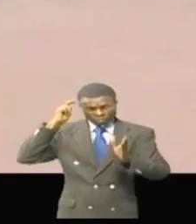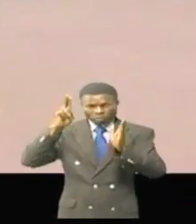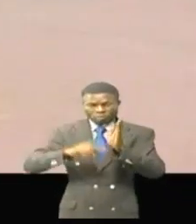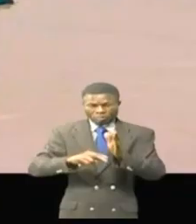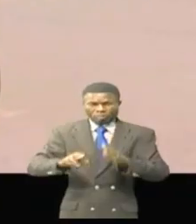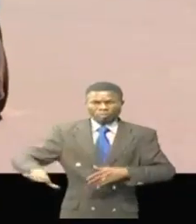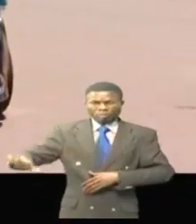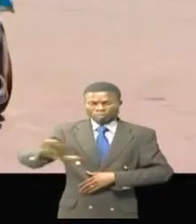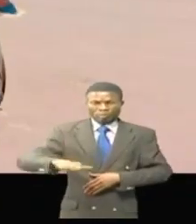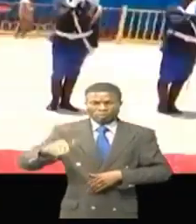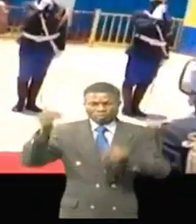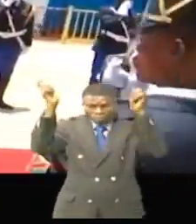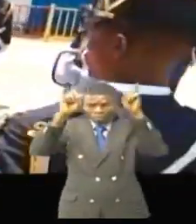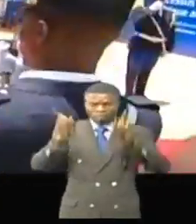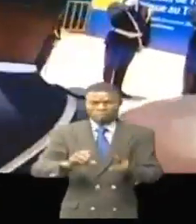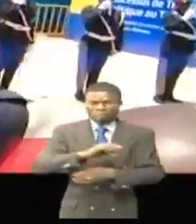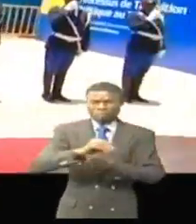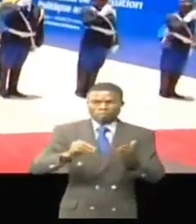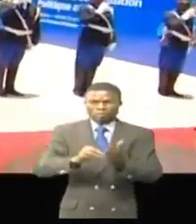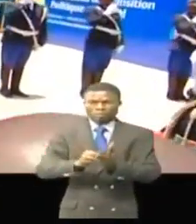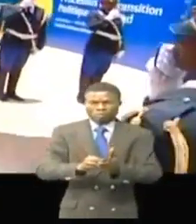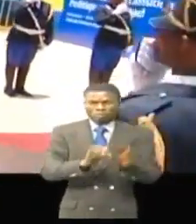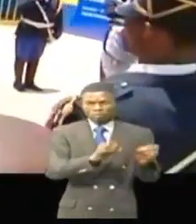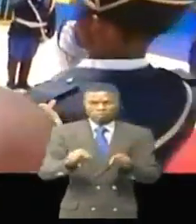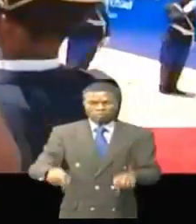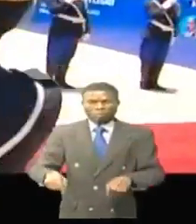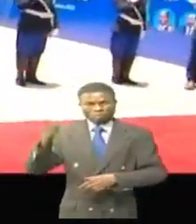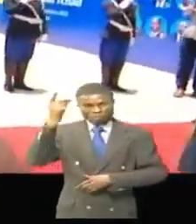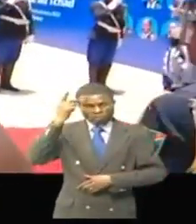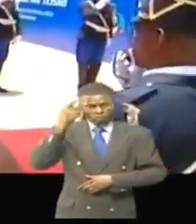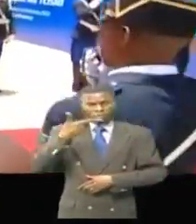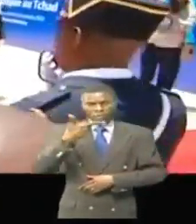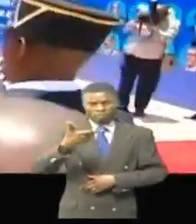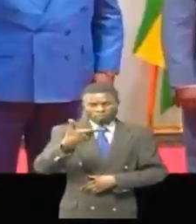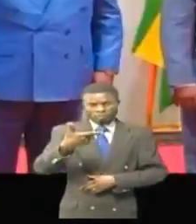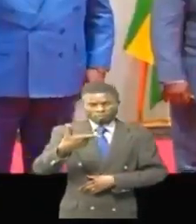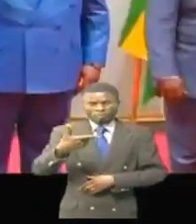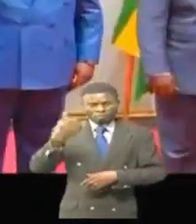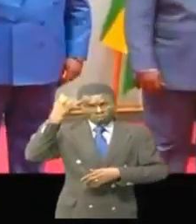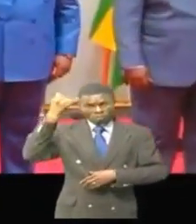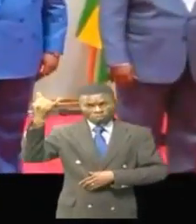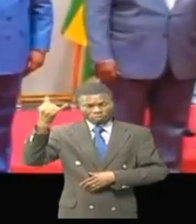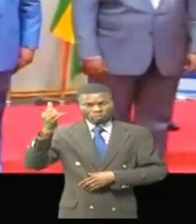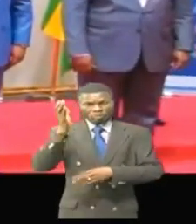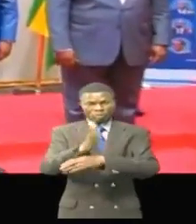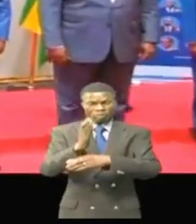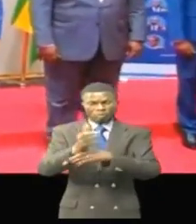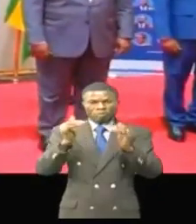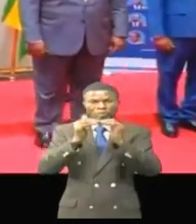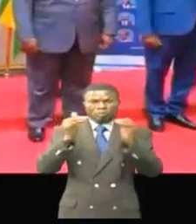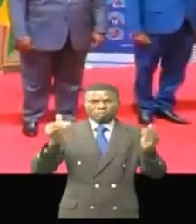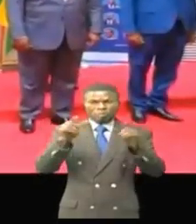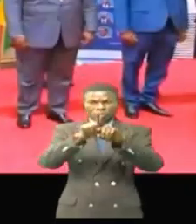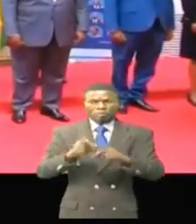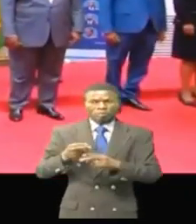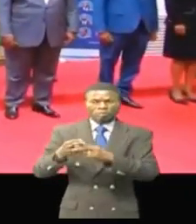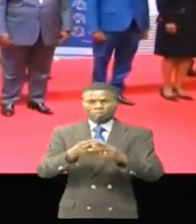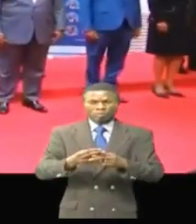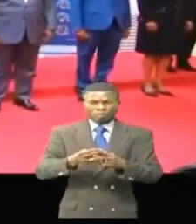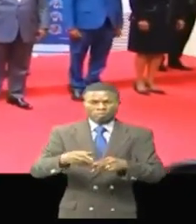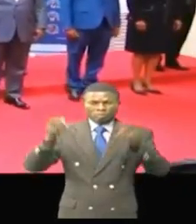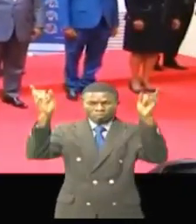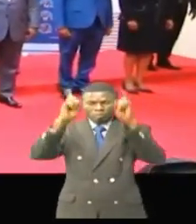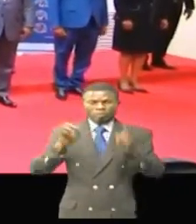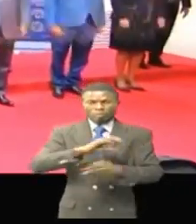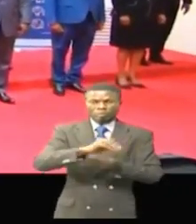des États de l'Afrique centrale, tenue à Kinshasa ce mardi dans le cadre du Conseil de paix et de sécurité de l'Afrique